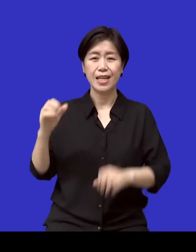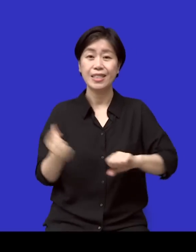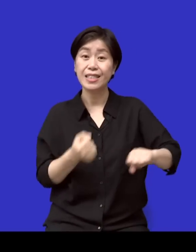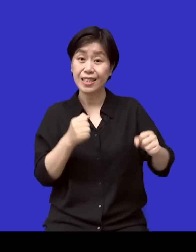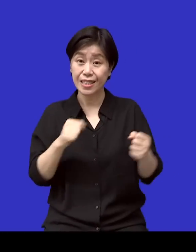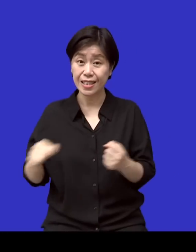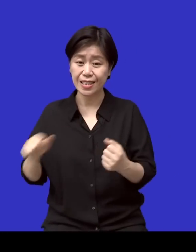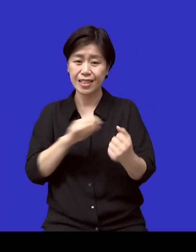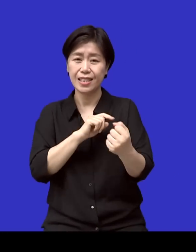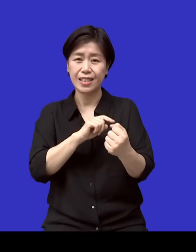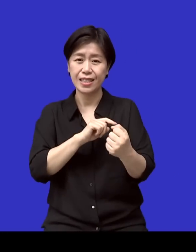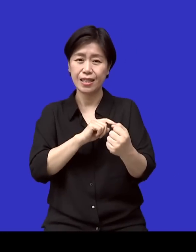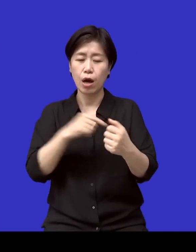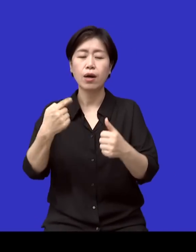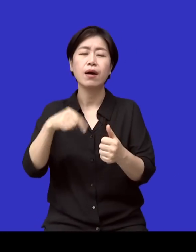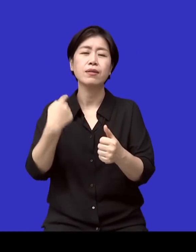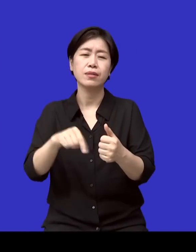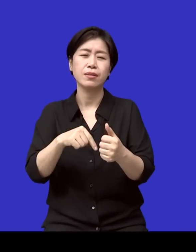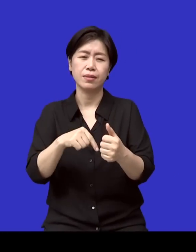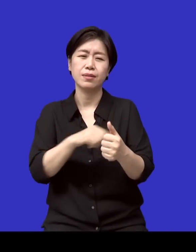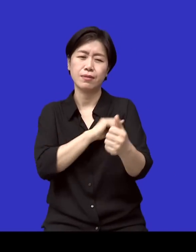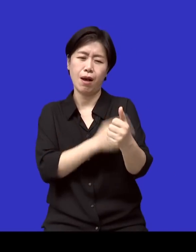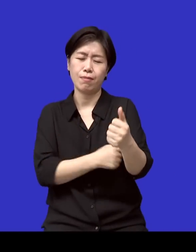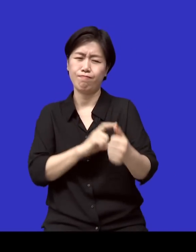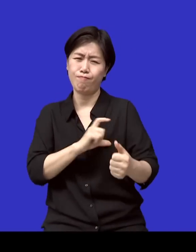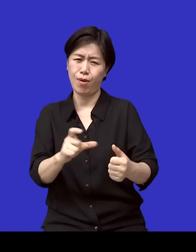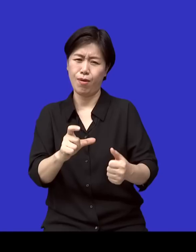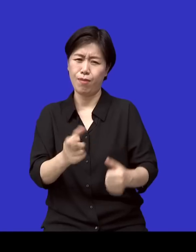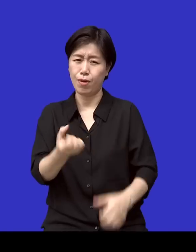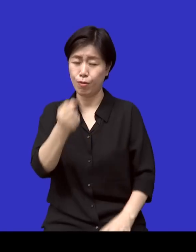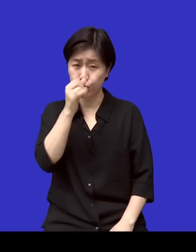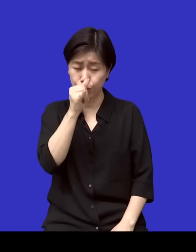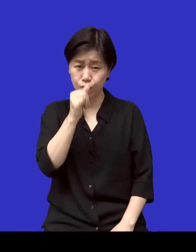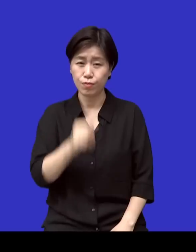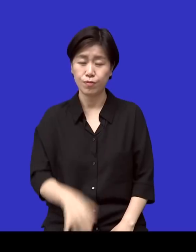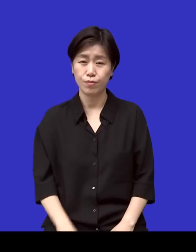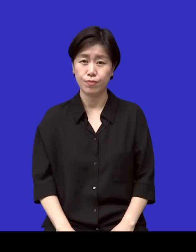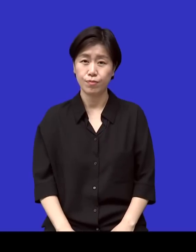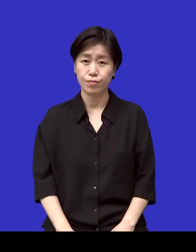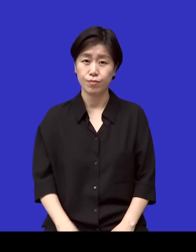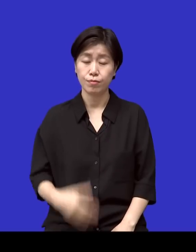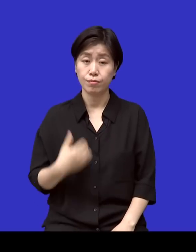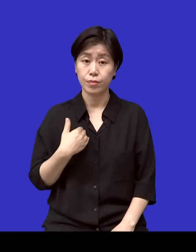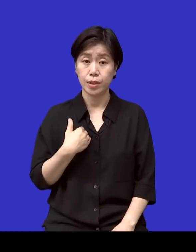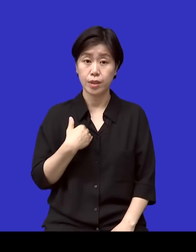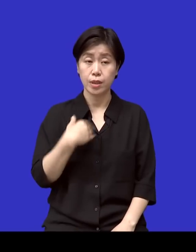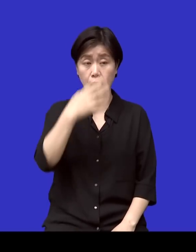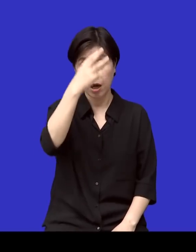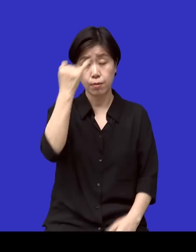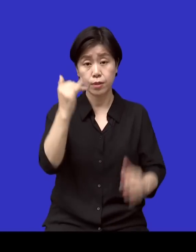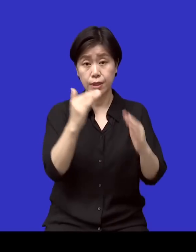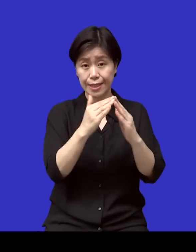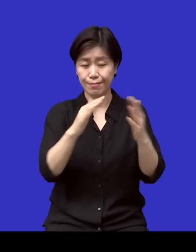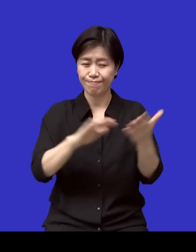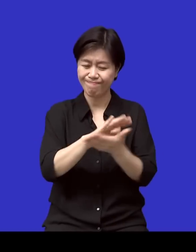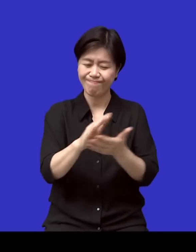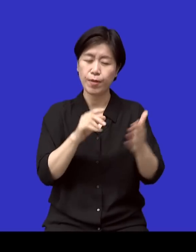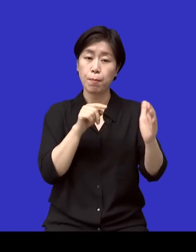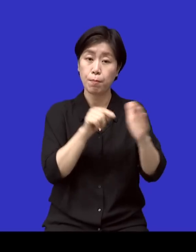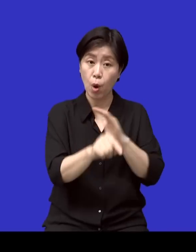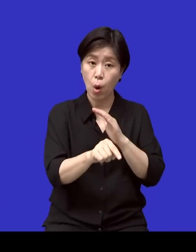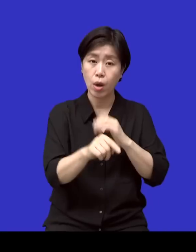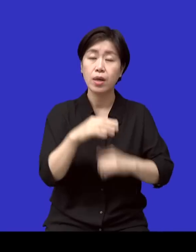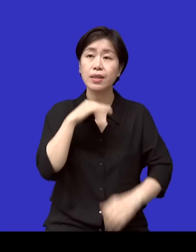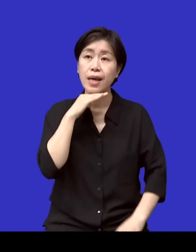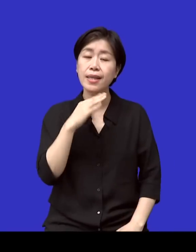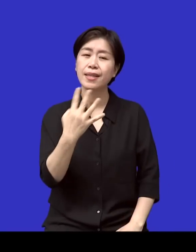할머니가? 할머니 집 가면서 많이 이제 스키를 접했는데 네. 저 스키를 처음 탄 거는 그러니까 접한 건 4살